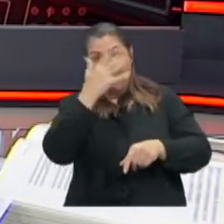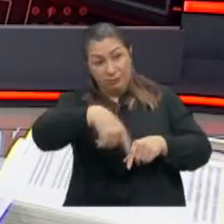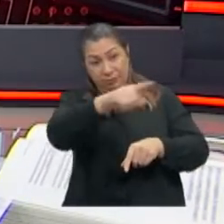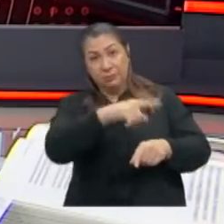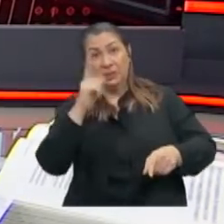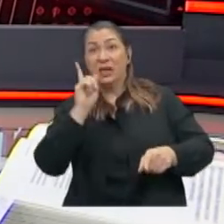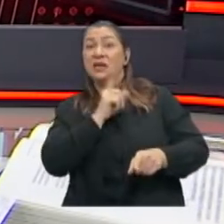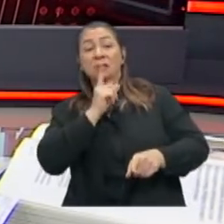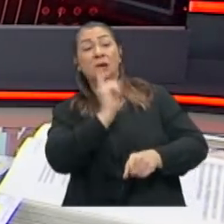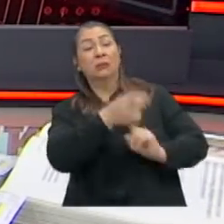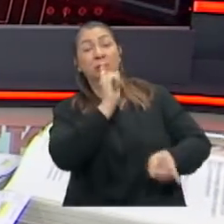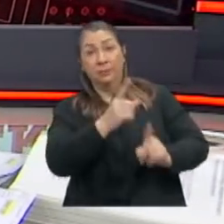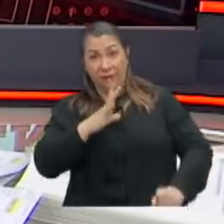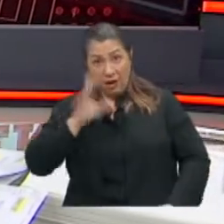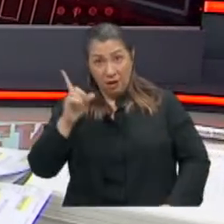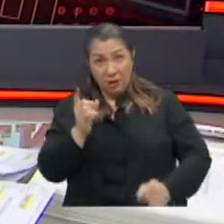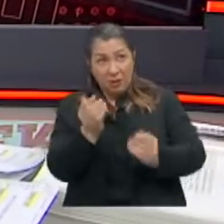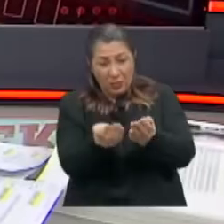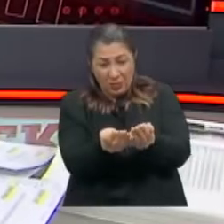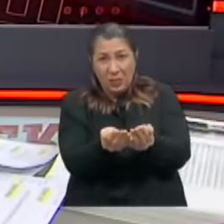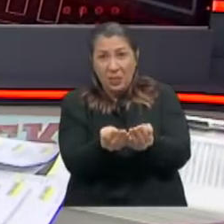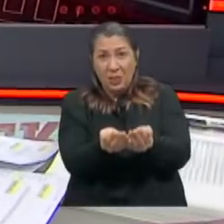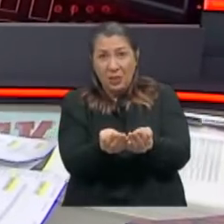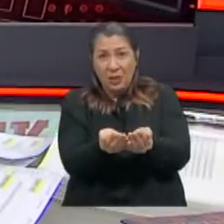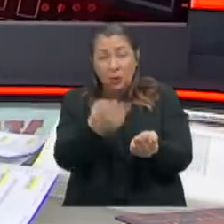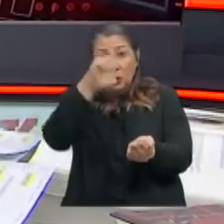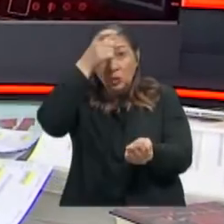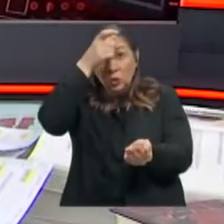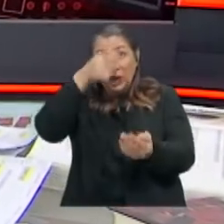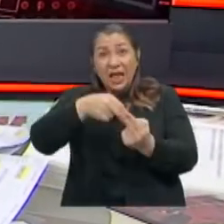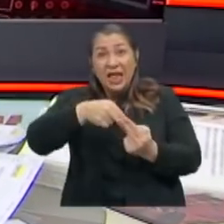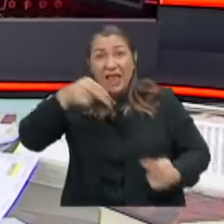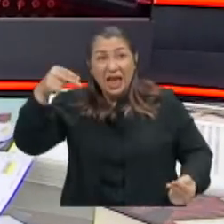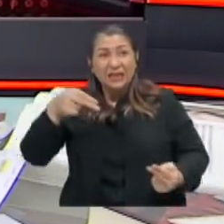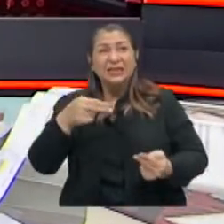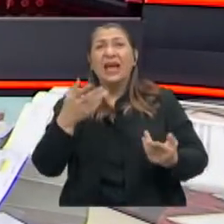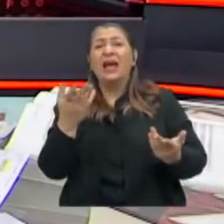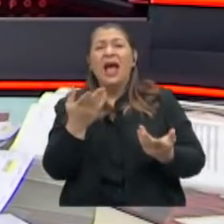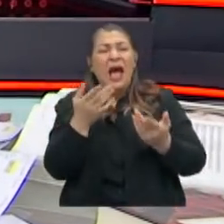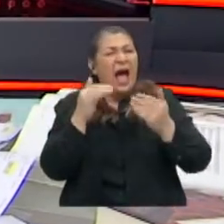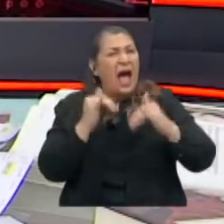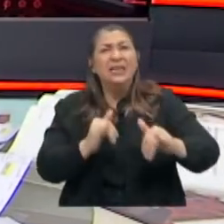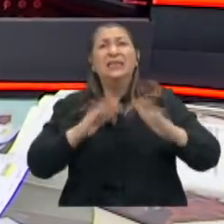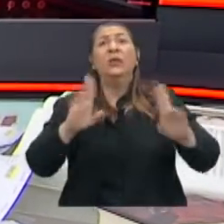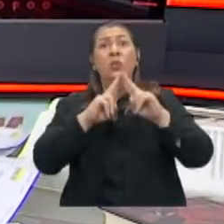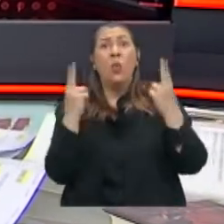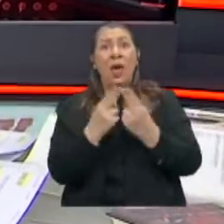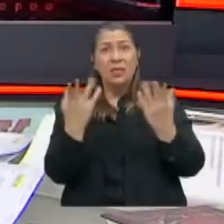ülkelerine, bir avuç. Türkiye'nin hikayesinin yanında esamileri okunmaz